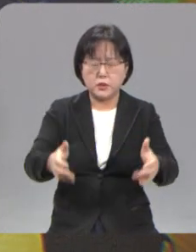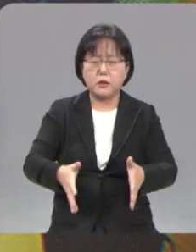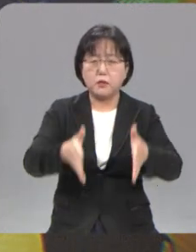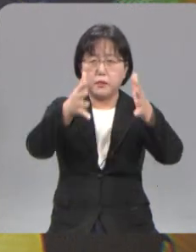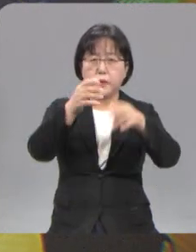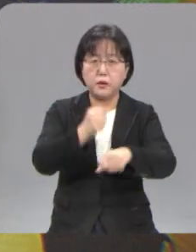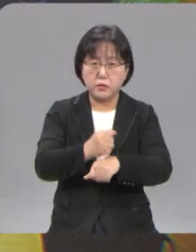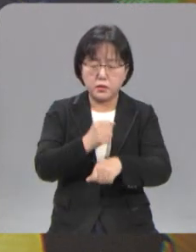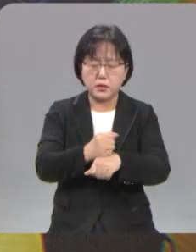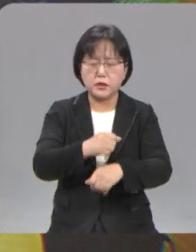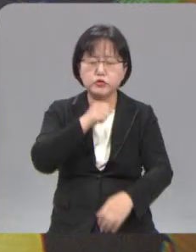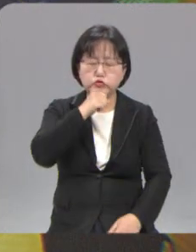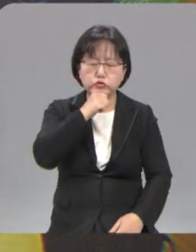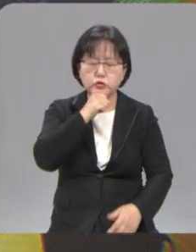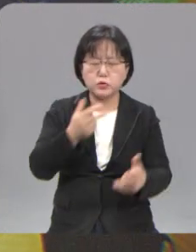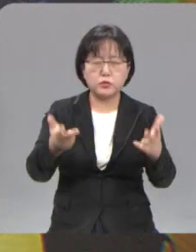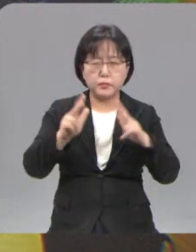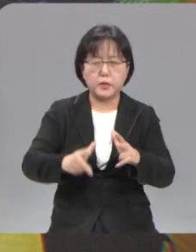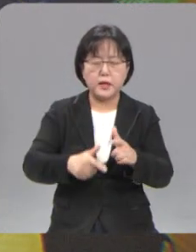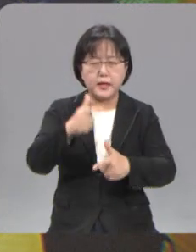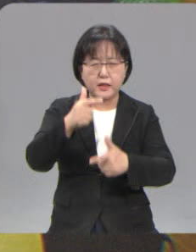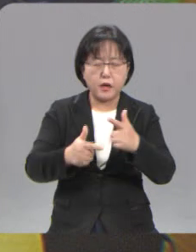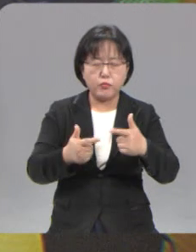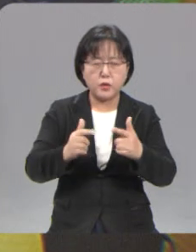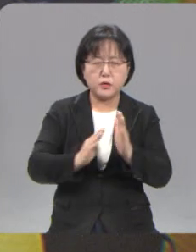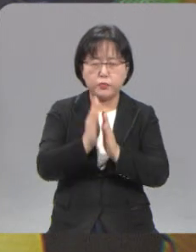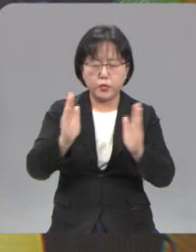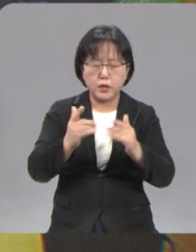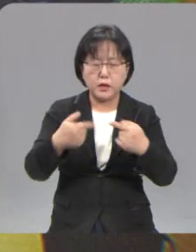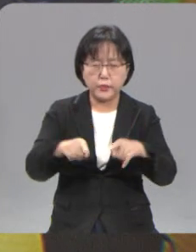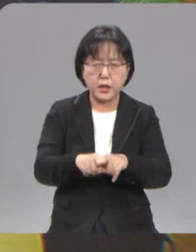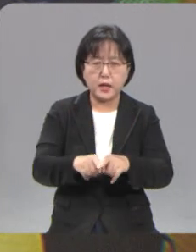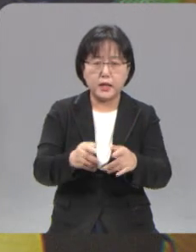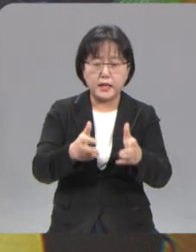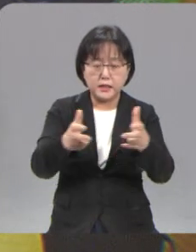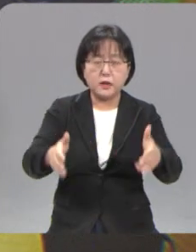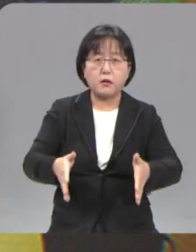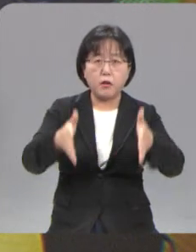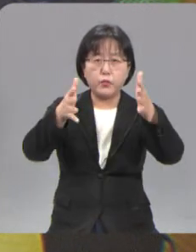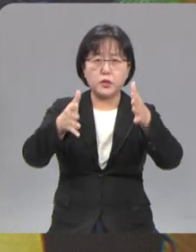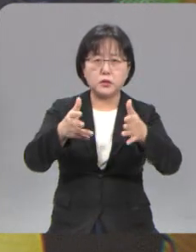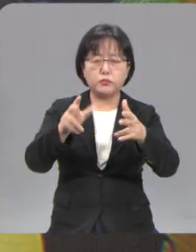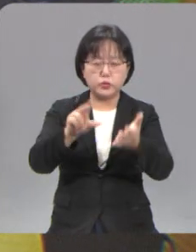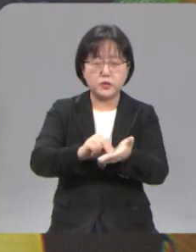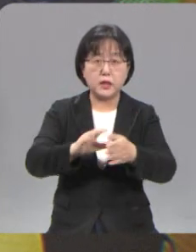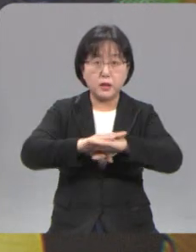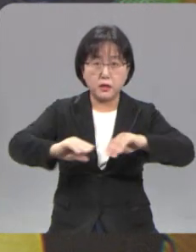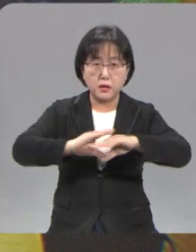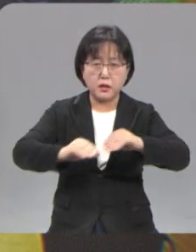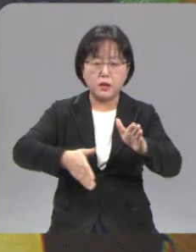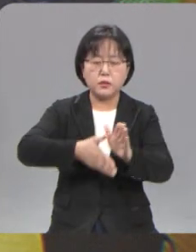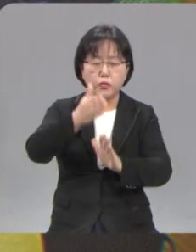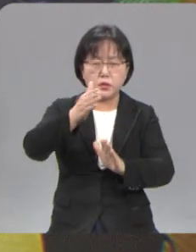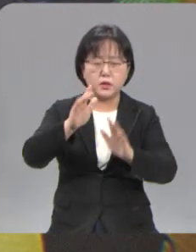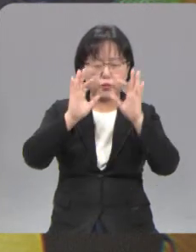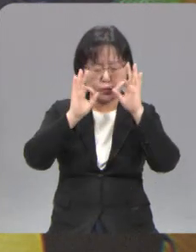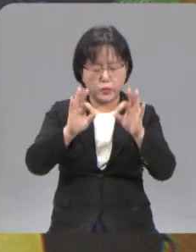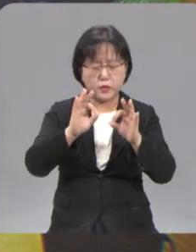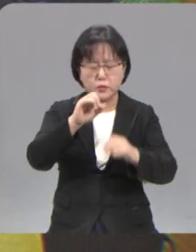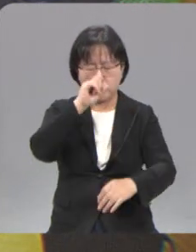건립하고 금남로 공원은 식물원이 복합된 주차 타워를 건립하여 주차난을 해결하고 도심 미관도